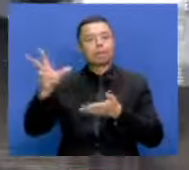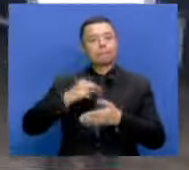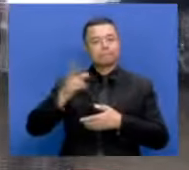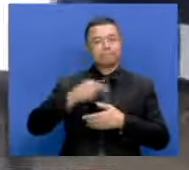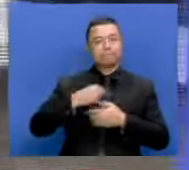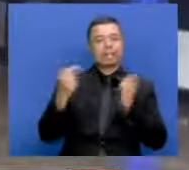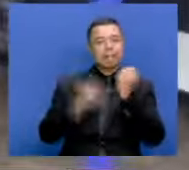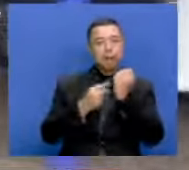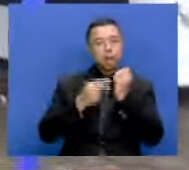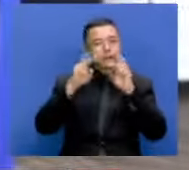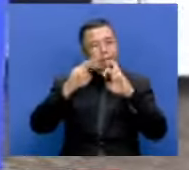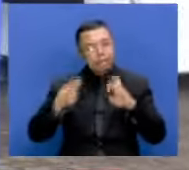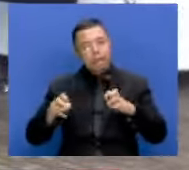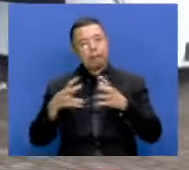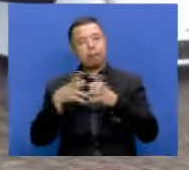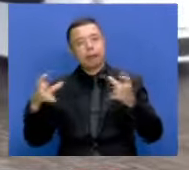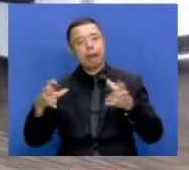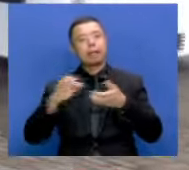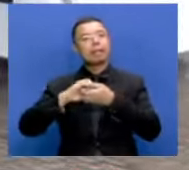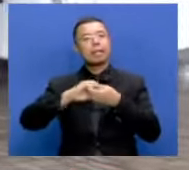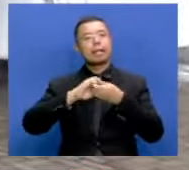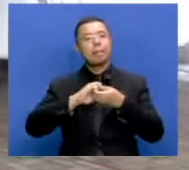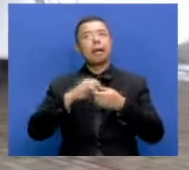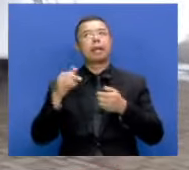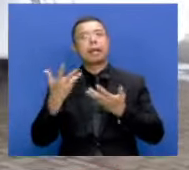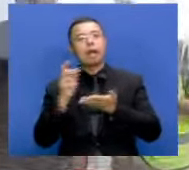juga pengembangan, serta menggandeng institusi